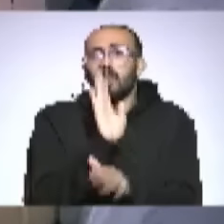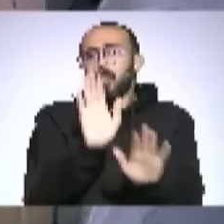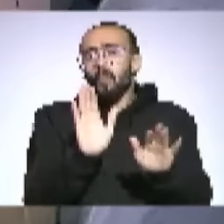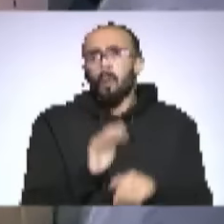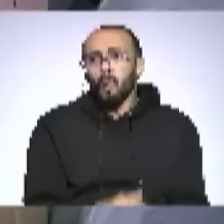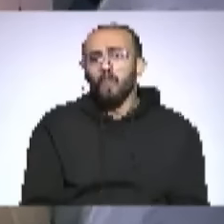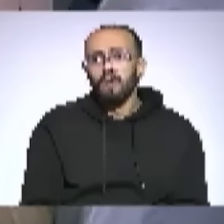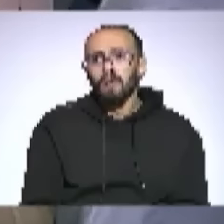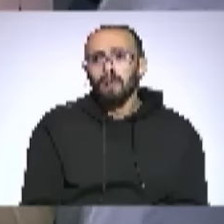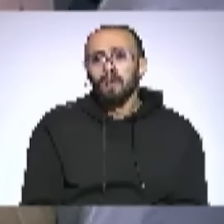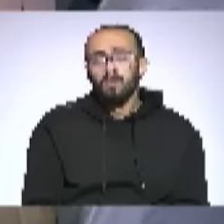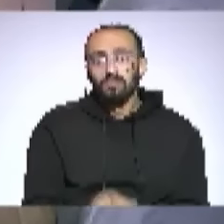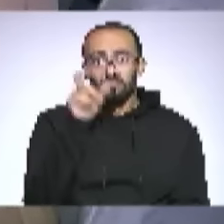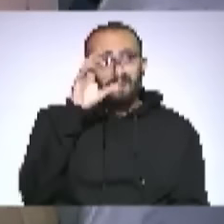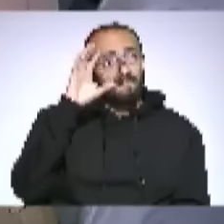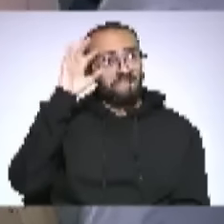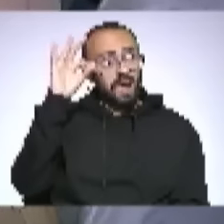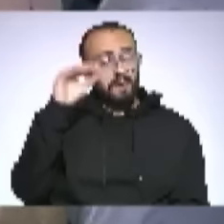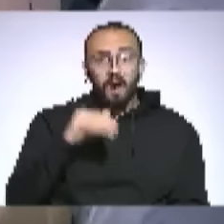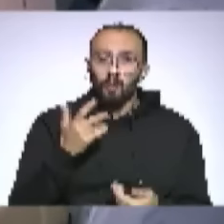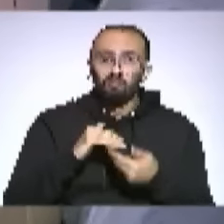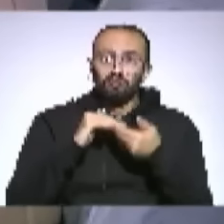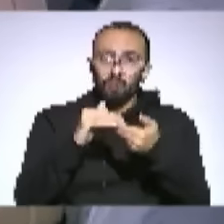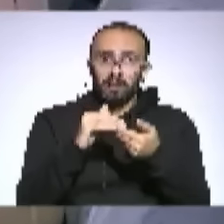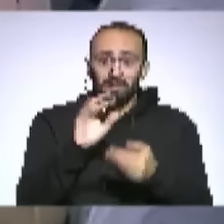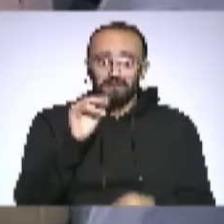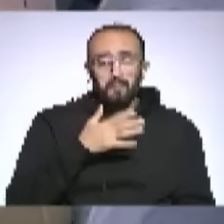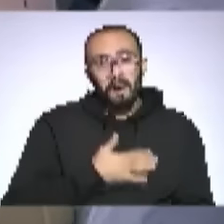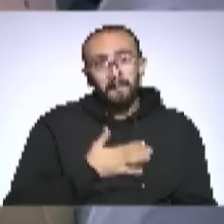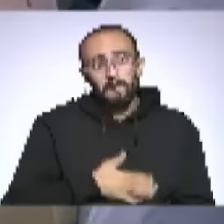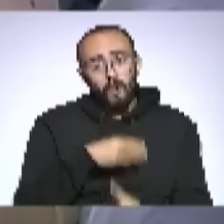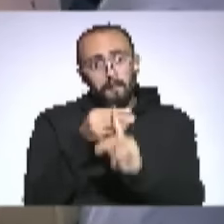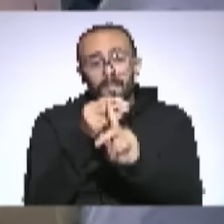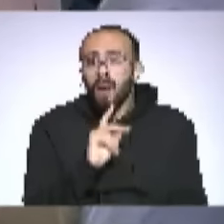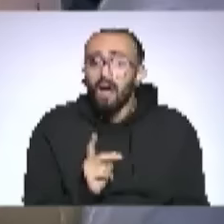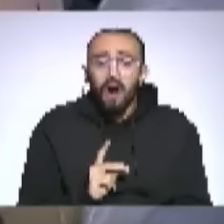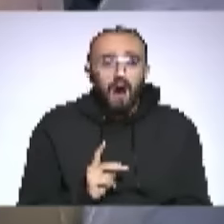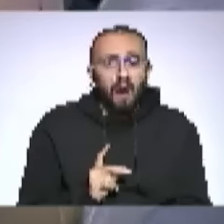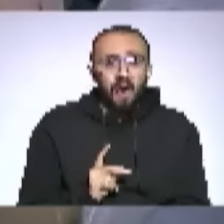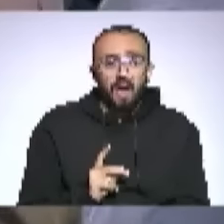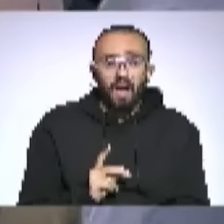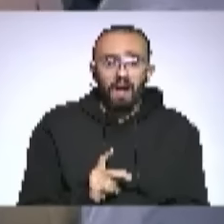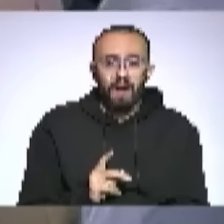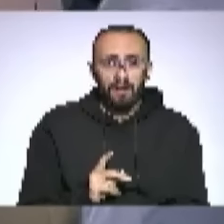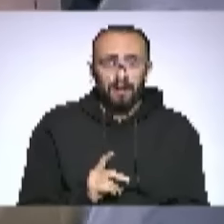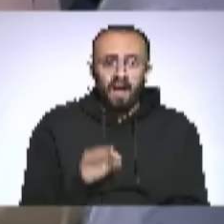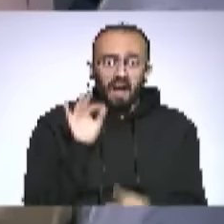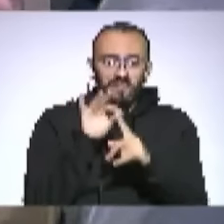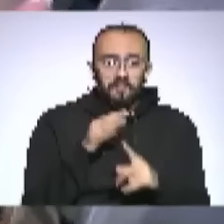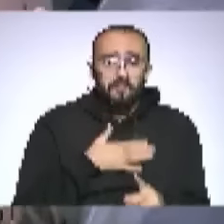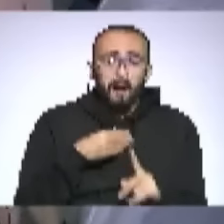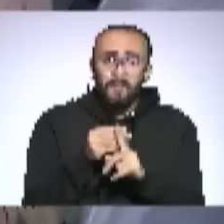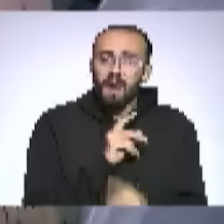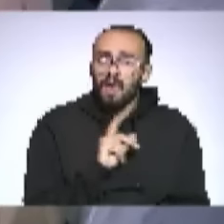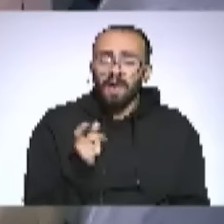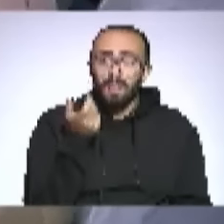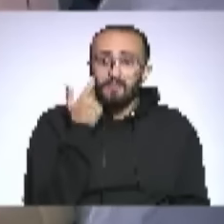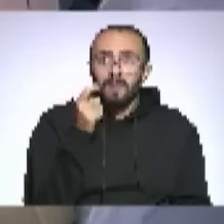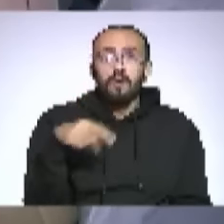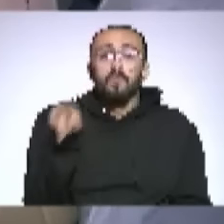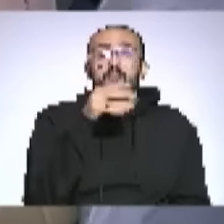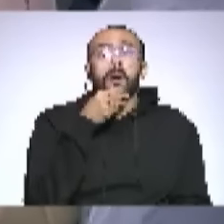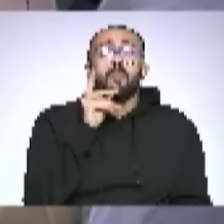مش كل ناصح هو محب مش كل اللي بيقدم نصيحه هدفها او وراها المحبه وارجو من كل اب